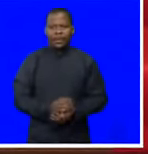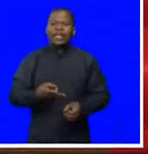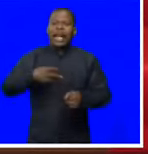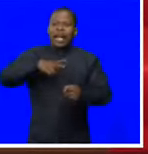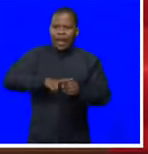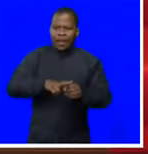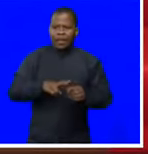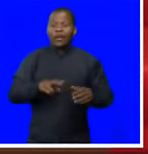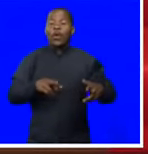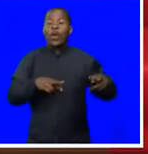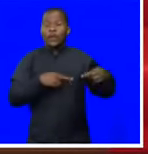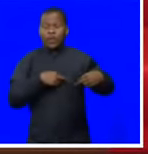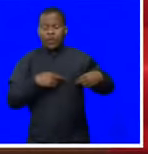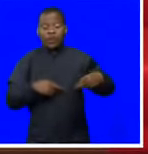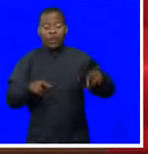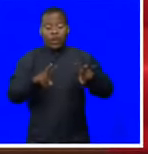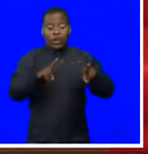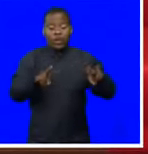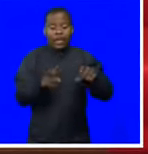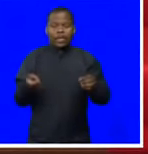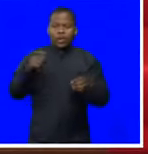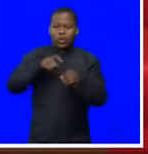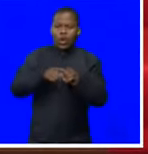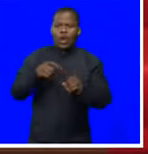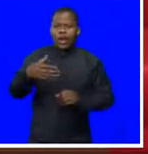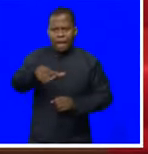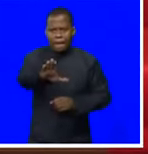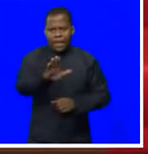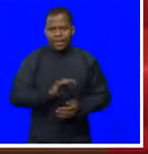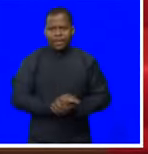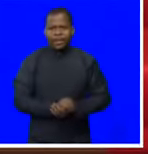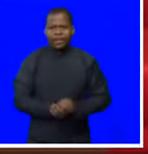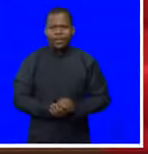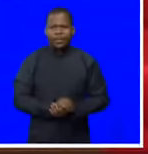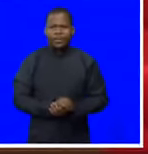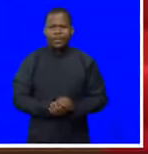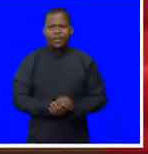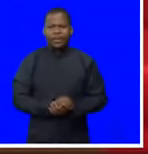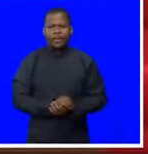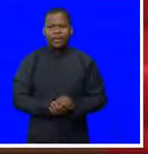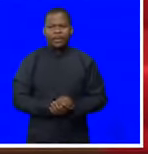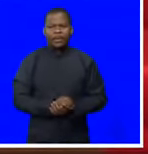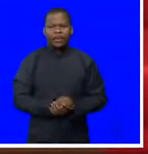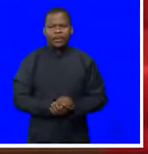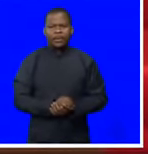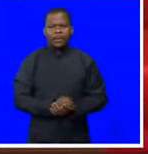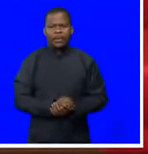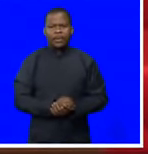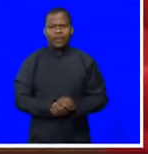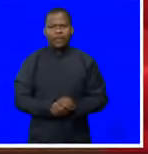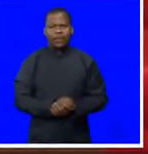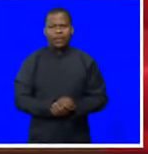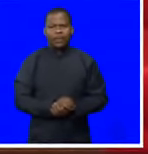msebenzi wakhe nakubonakala ukuthi close nine loyo nakubonakala ukuthi kunema delays etholene